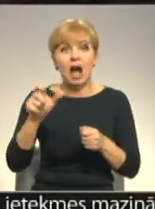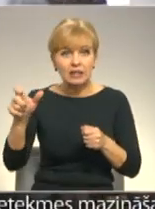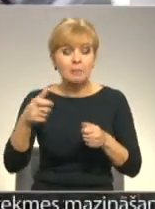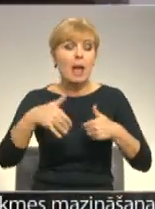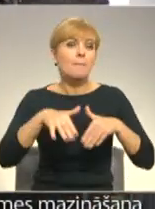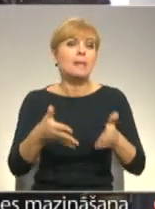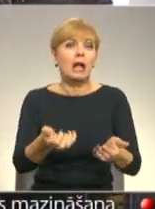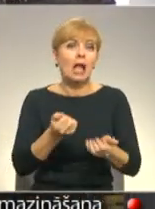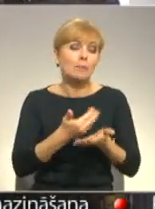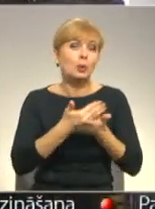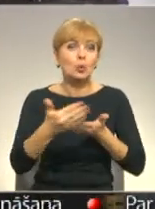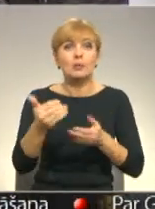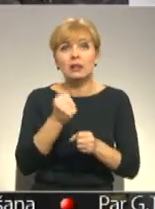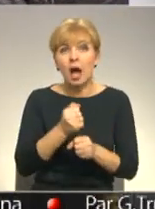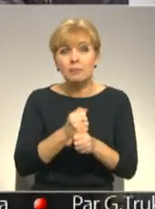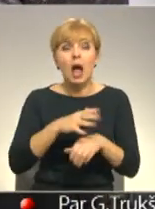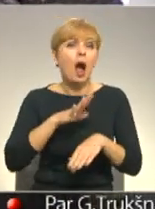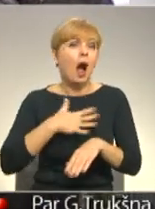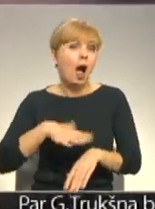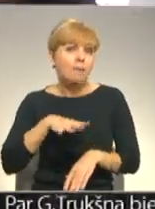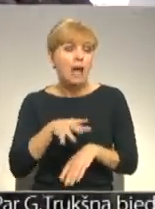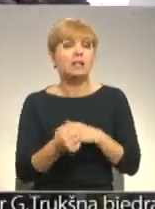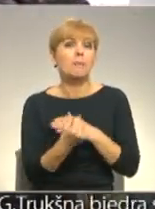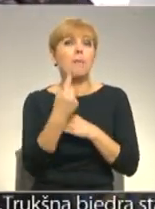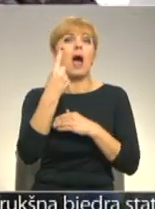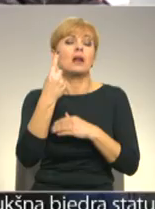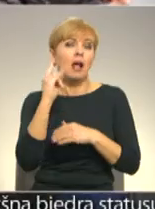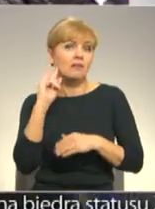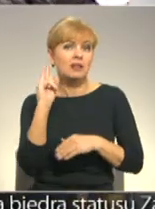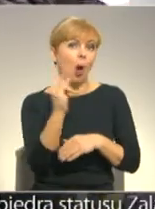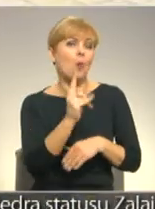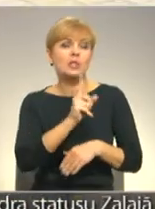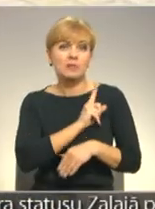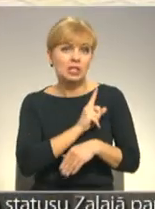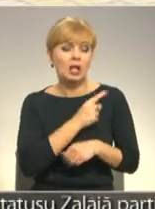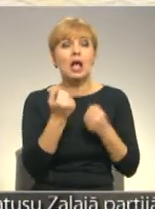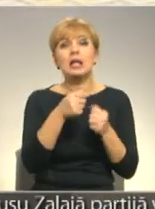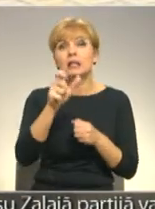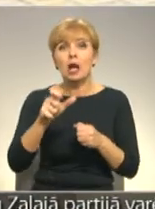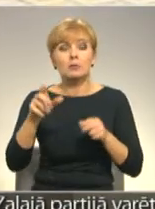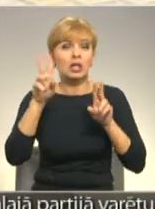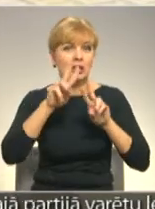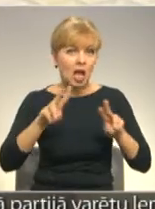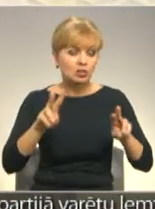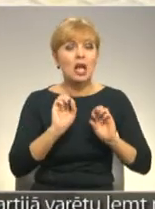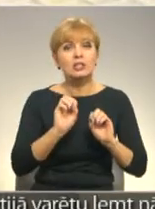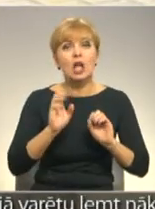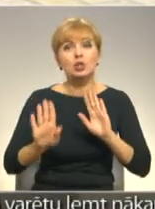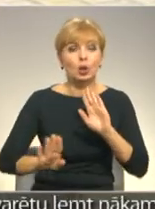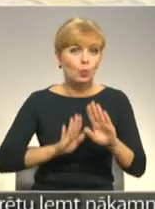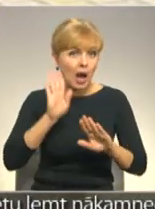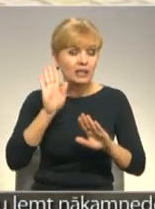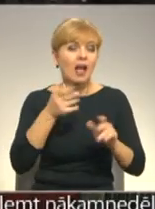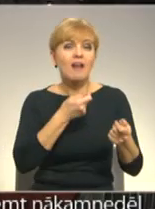turpināt darbu, lai arī konkrēti iemesli, kādaļ atskanējusi trauksmes signalizācija, vēl nav. Darbinieki par notiekošo ir neziņā un stāsta, ka arī šorīt pirms